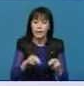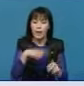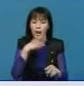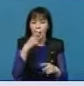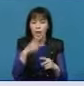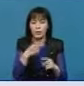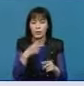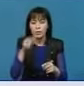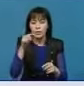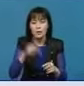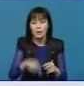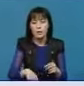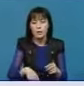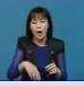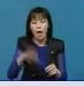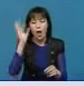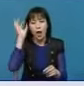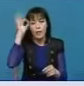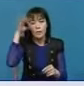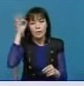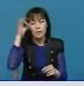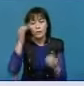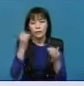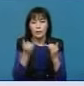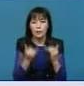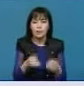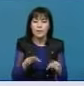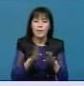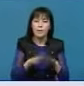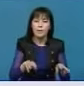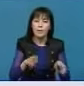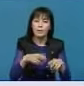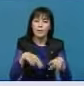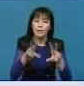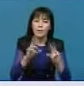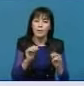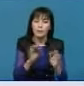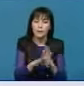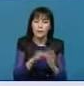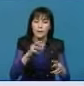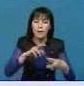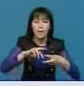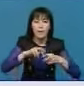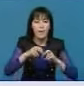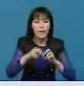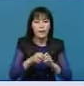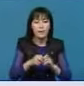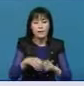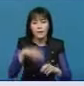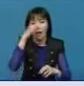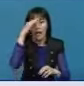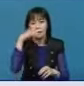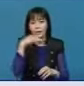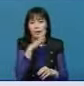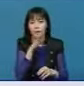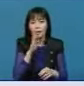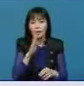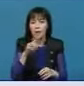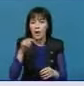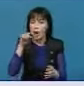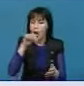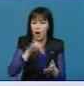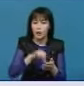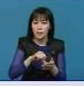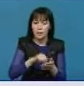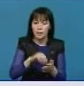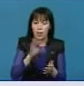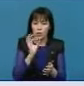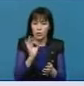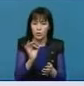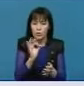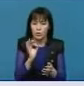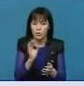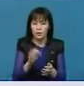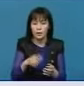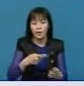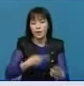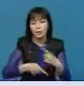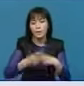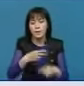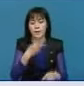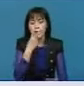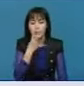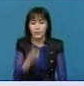отыр. Ал психологтар болса, балалардың мамандық таңдау мәселесіне келгенде ата-ананың араласқаны дұрыс деп санайды. Тілші